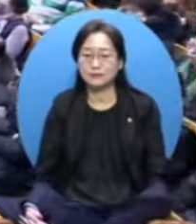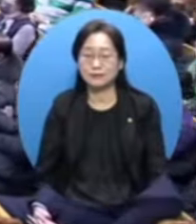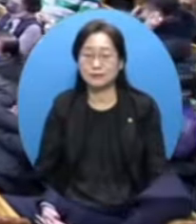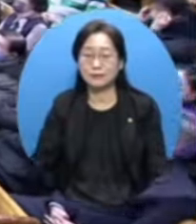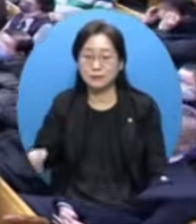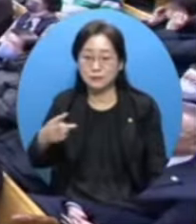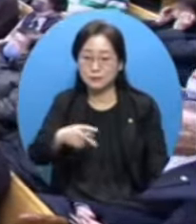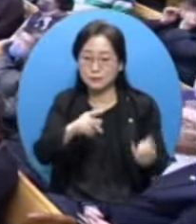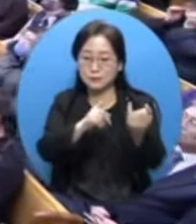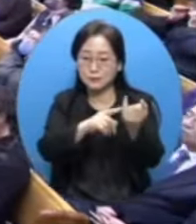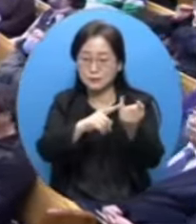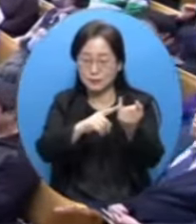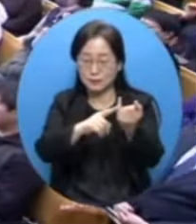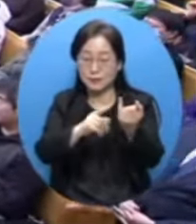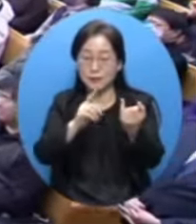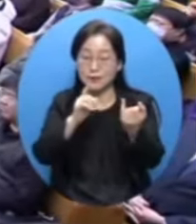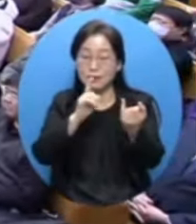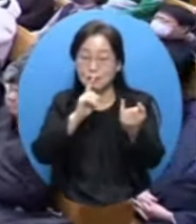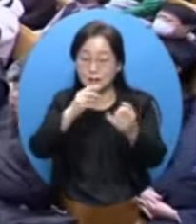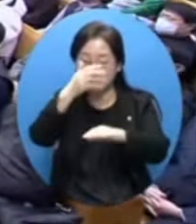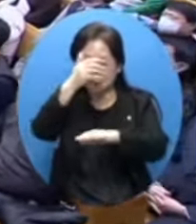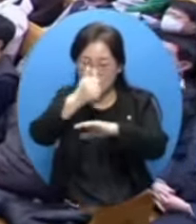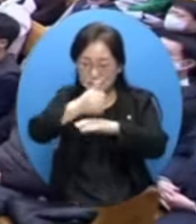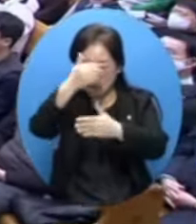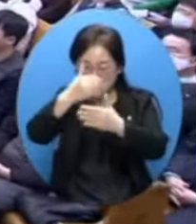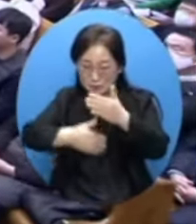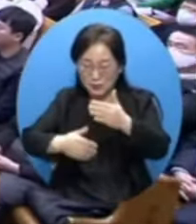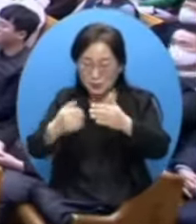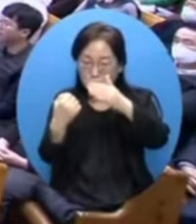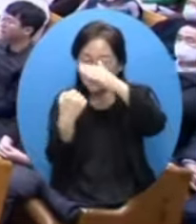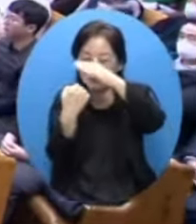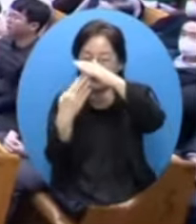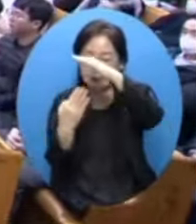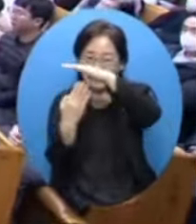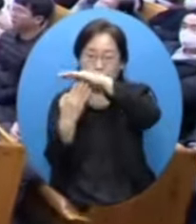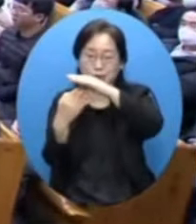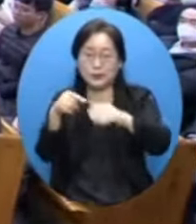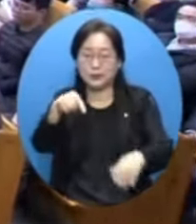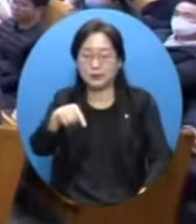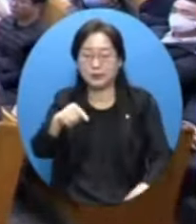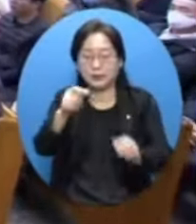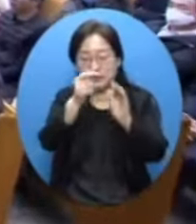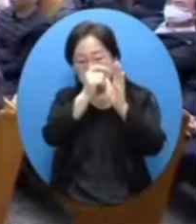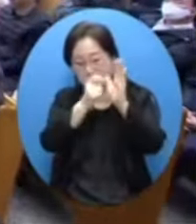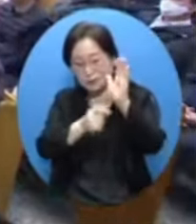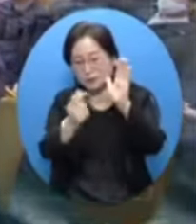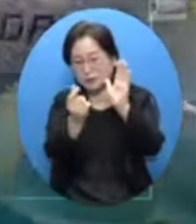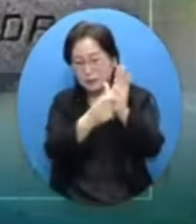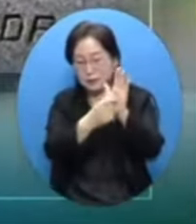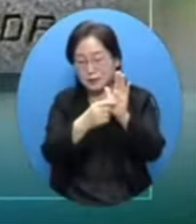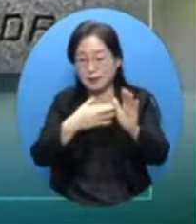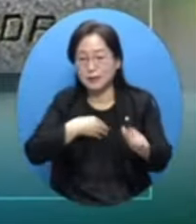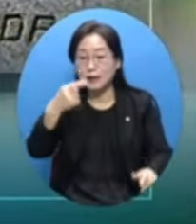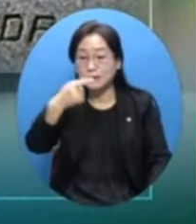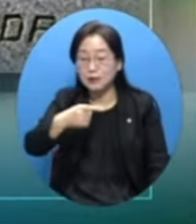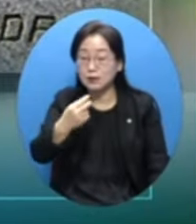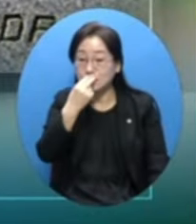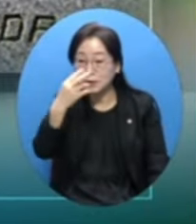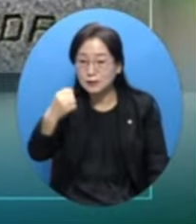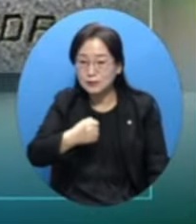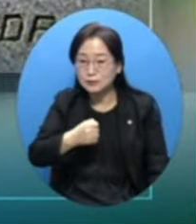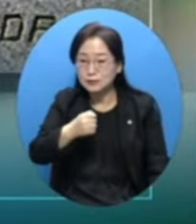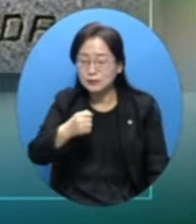그리고 그가 남긴이 말이 그의 묘지에 쓰 쓰여져 있습니다 내게 천개 목숨이 있어도